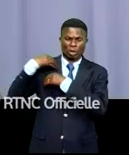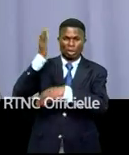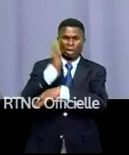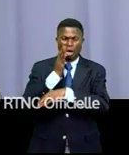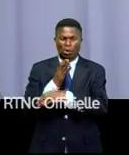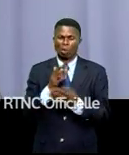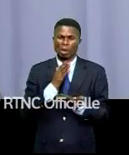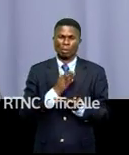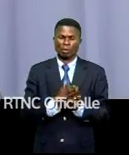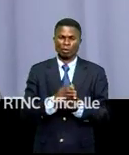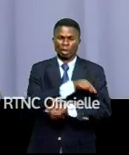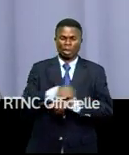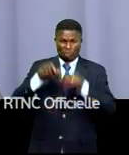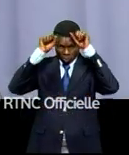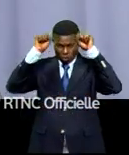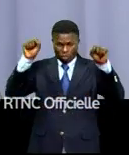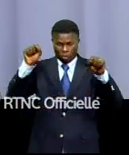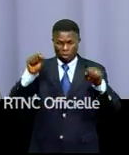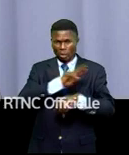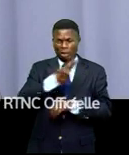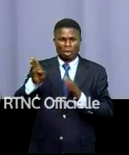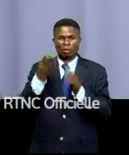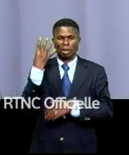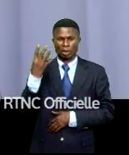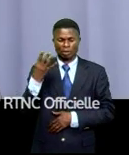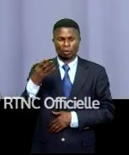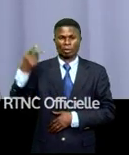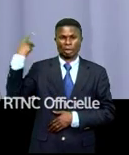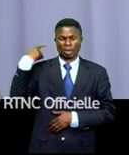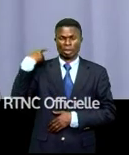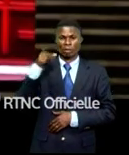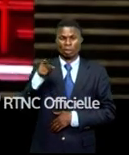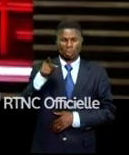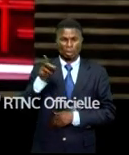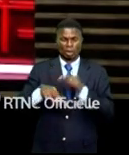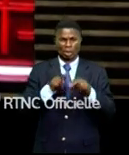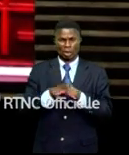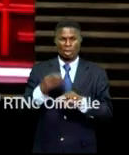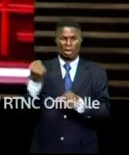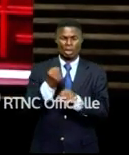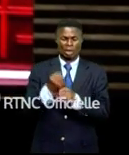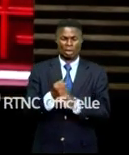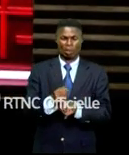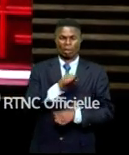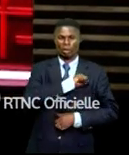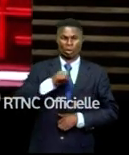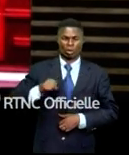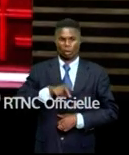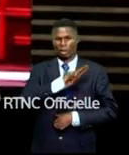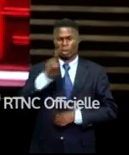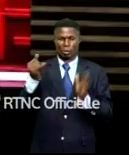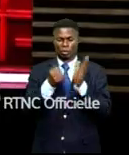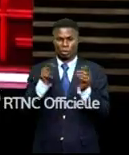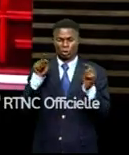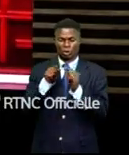privé à la présidence de la République en 2004. Thomas Lokondo a siégé au Sénat de 2006 à